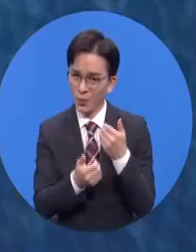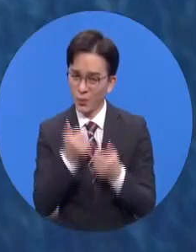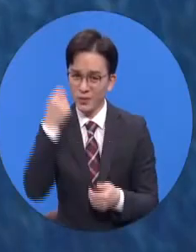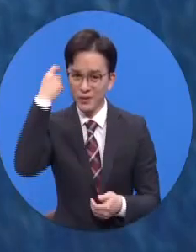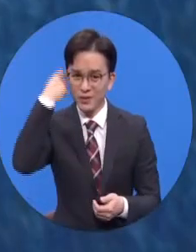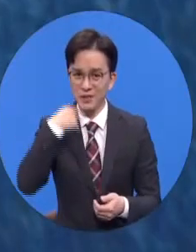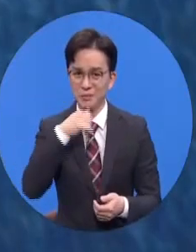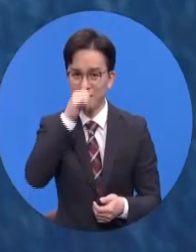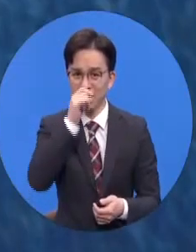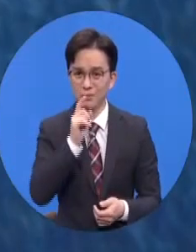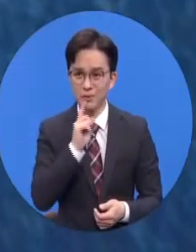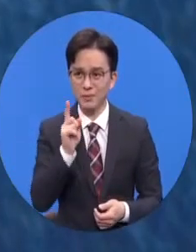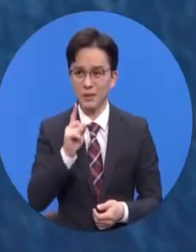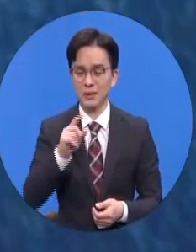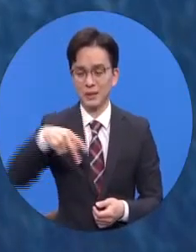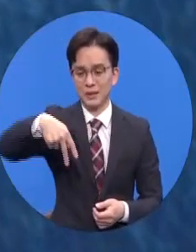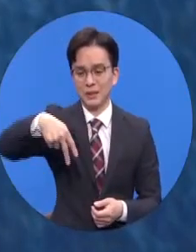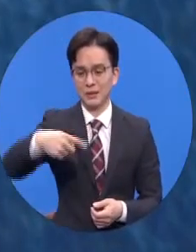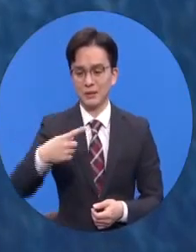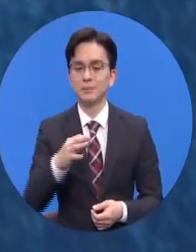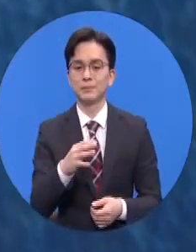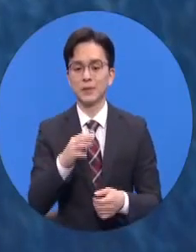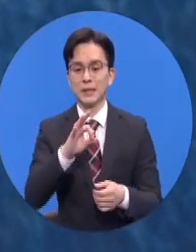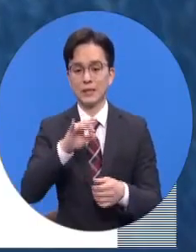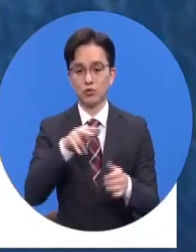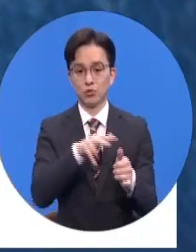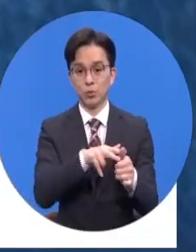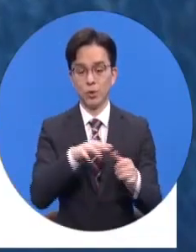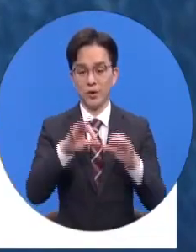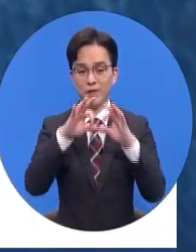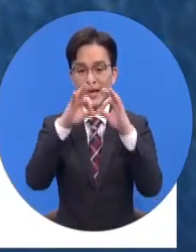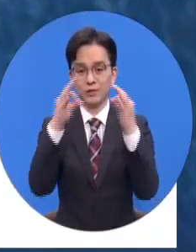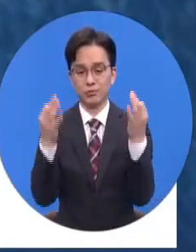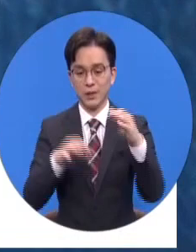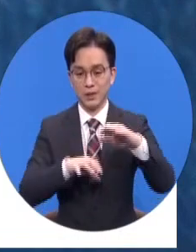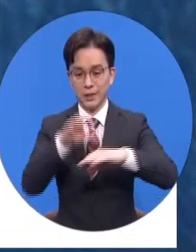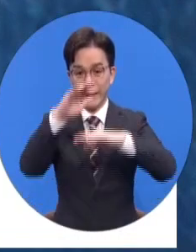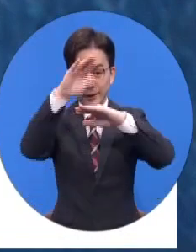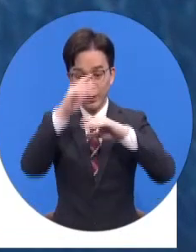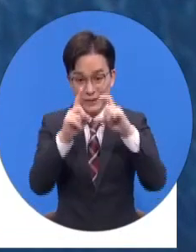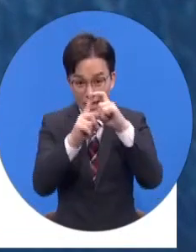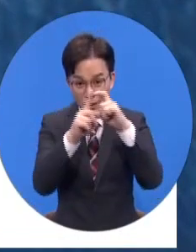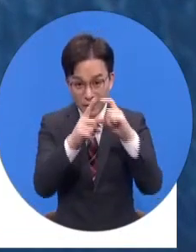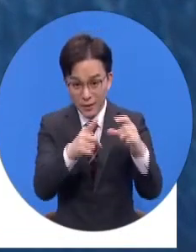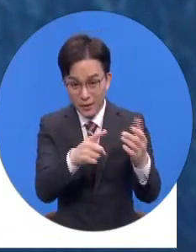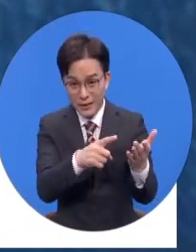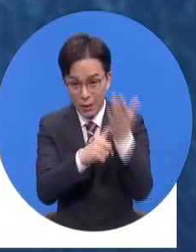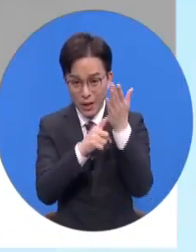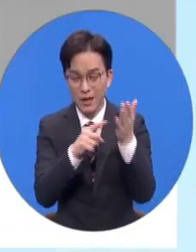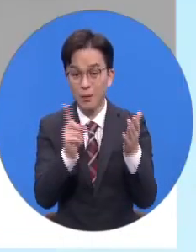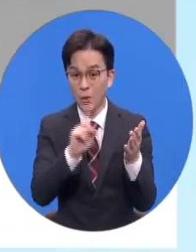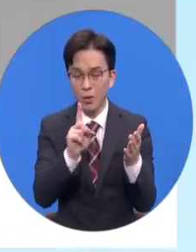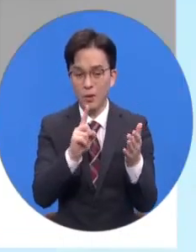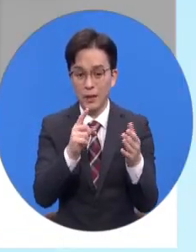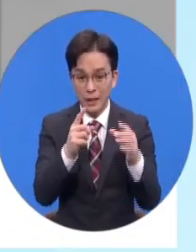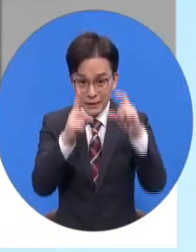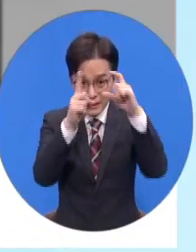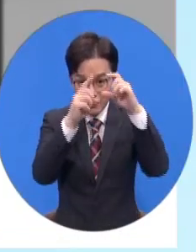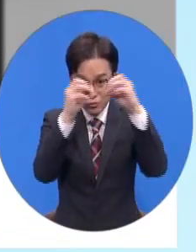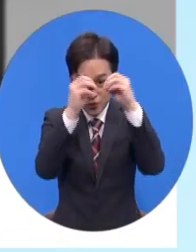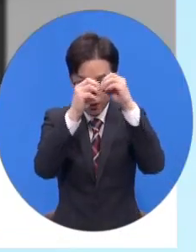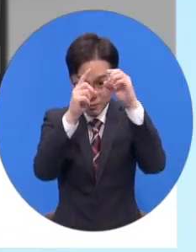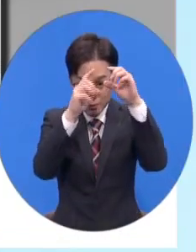이곳에 칸 워딩 2조 분명히 데이터 폭력이 아니고 인 살인사건이 고 한 가족에 대해서 그가 이 자가 그 당사자와